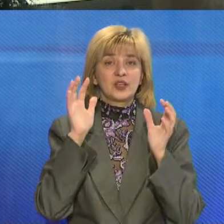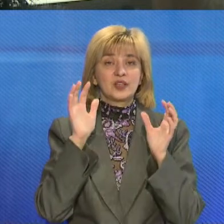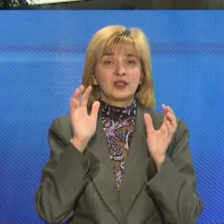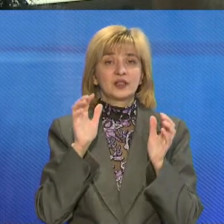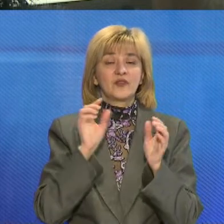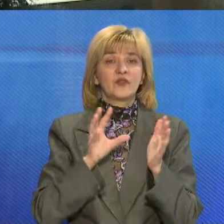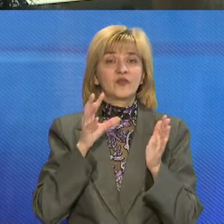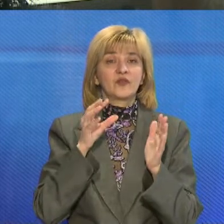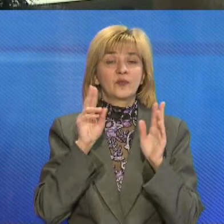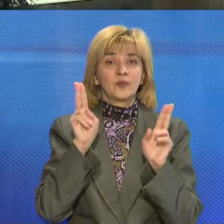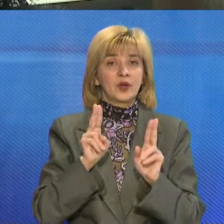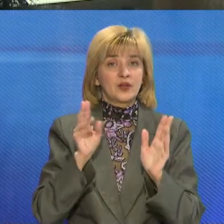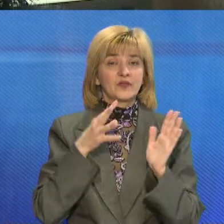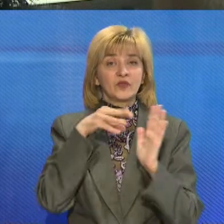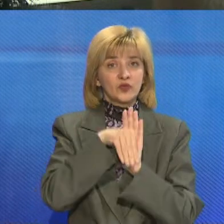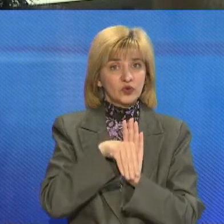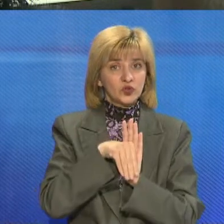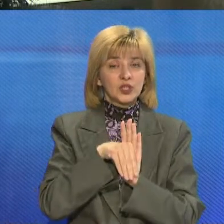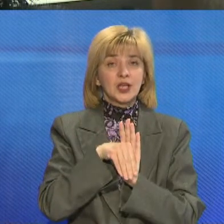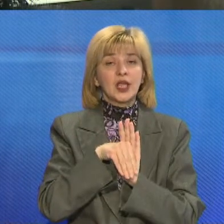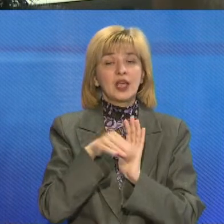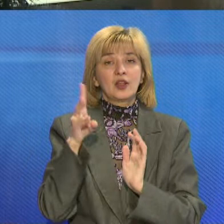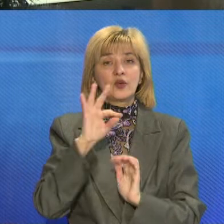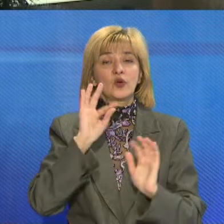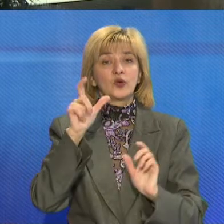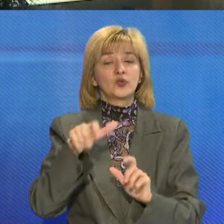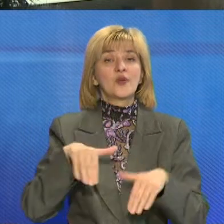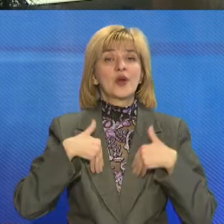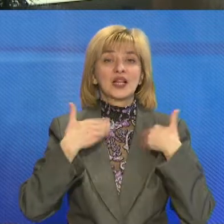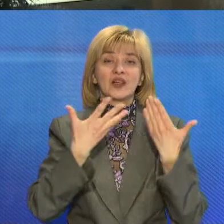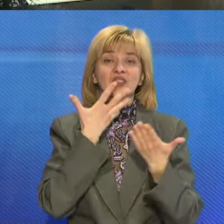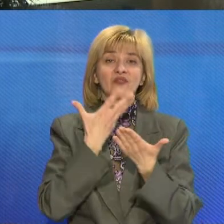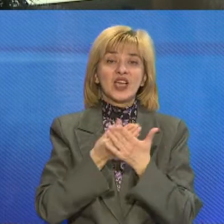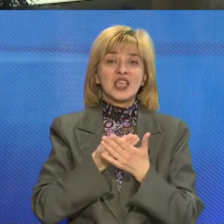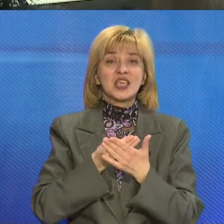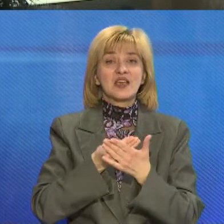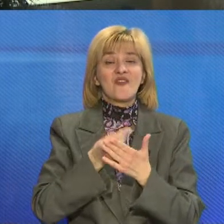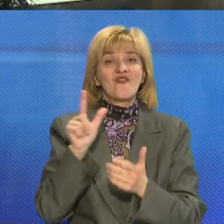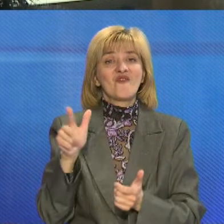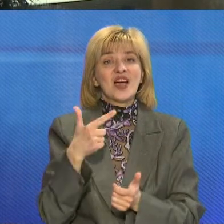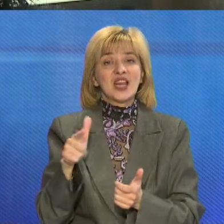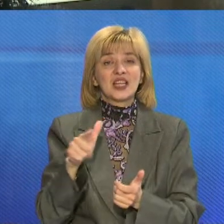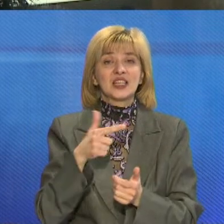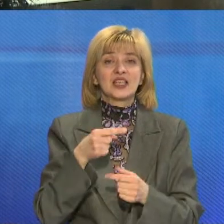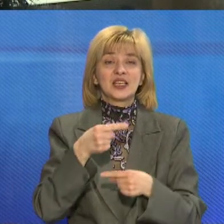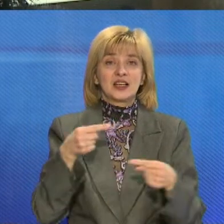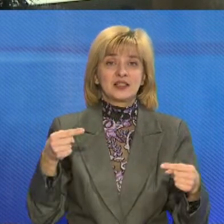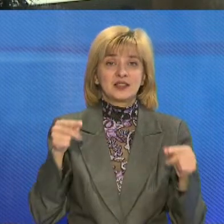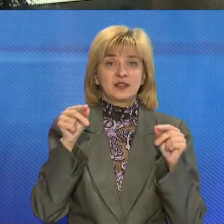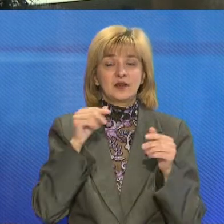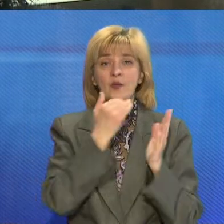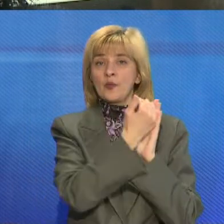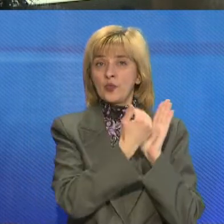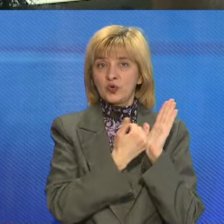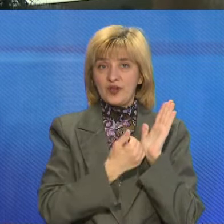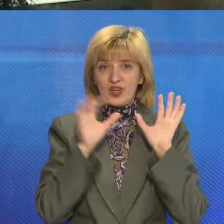включены, но люди предлагают какие-то свои варианты тех либо иных пунктов Конституции.